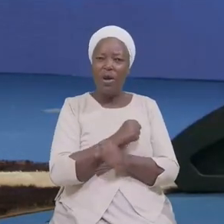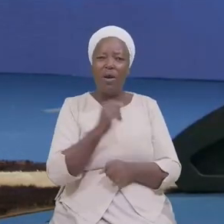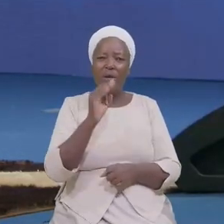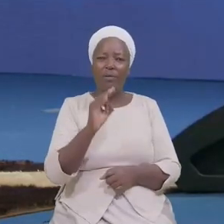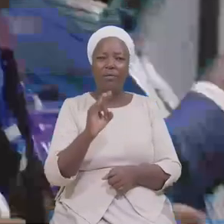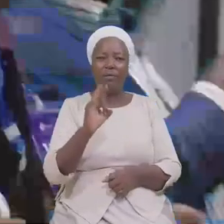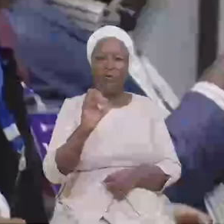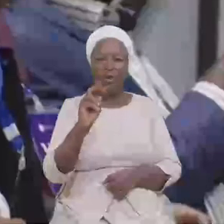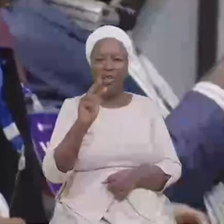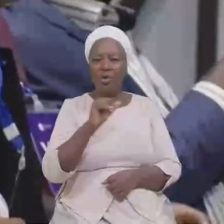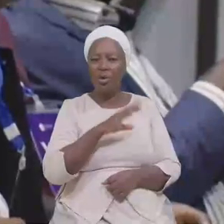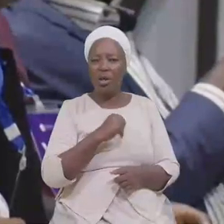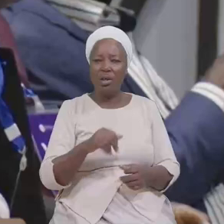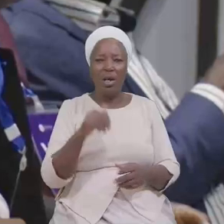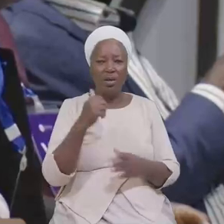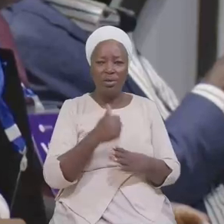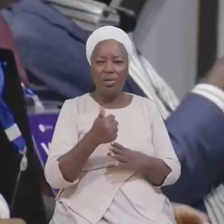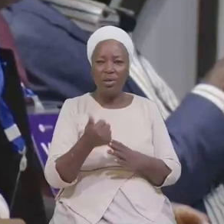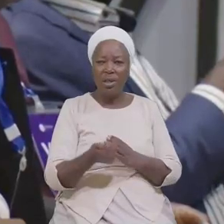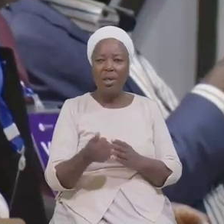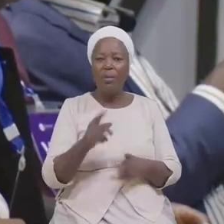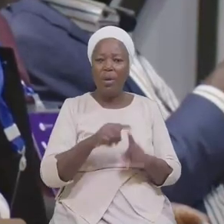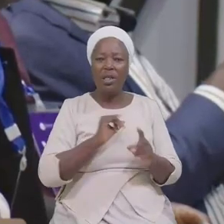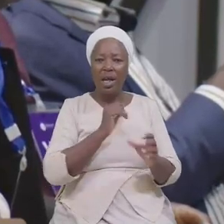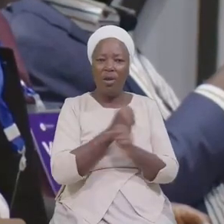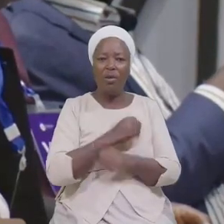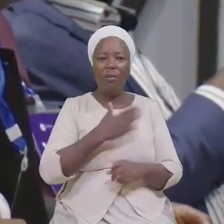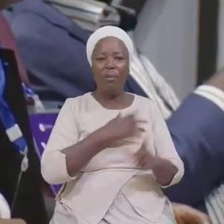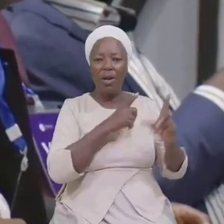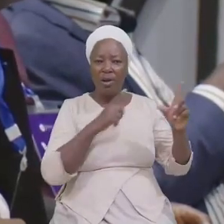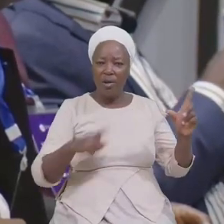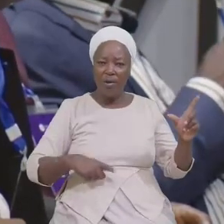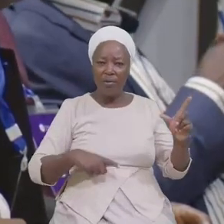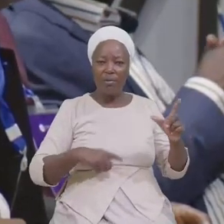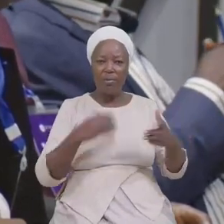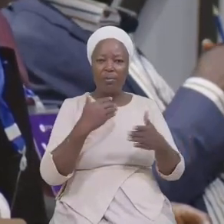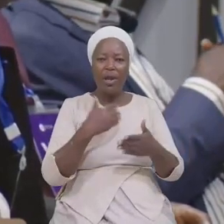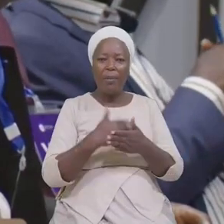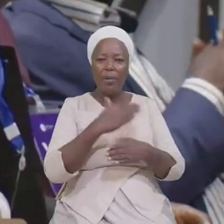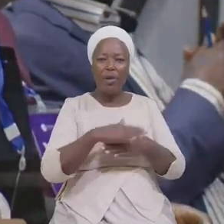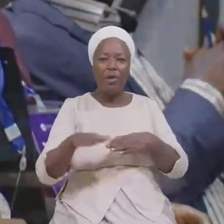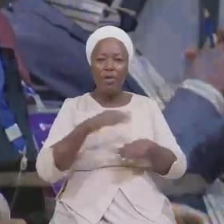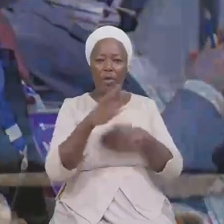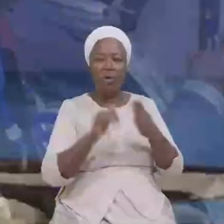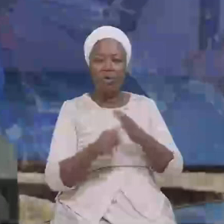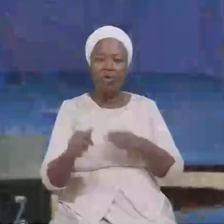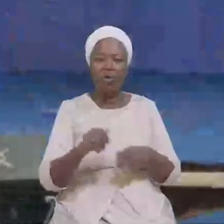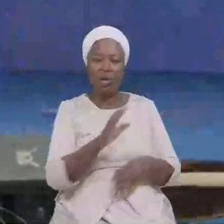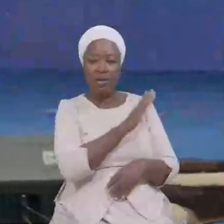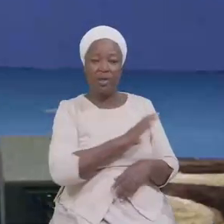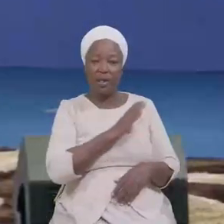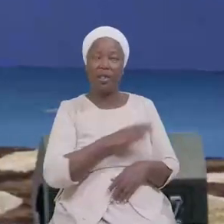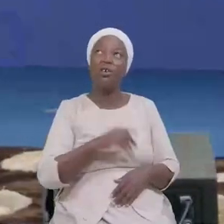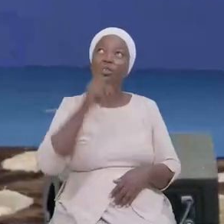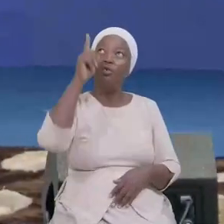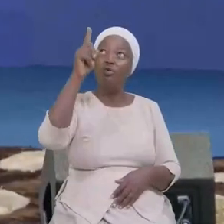J'aime mon Seigneur maintenant. au-delà de ces caractéristiques, c'est